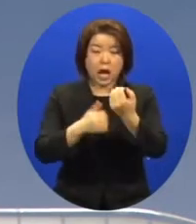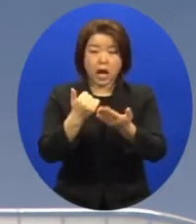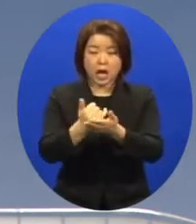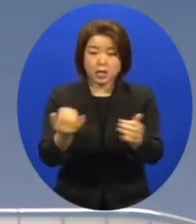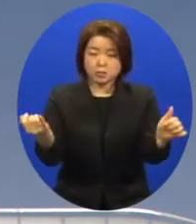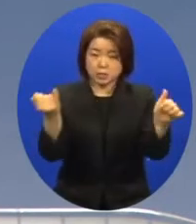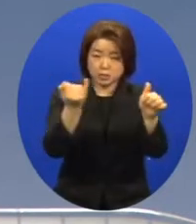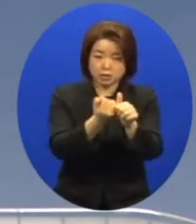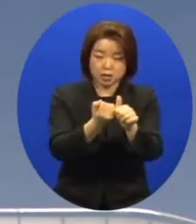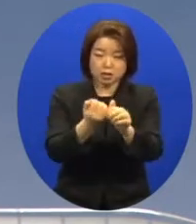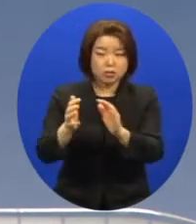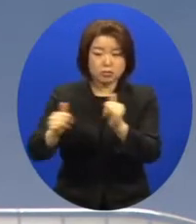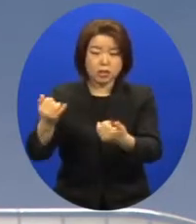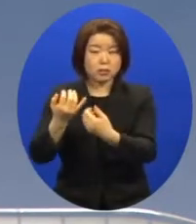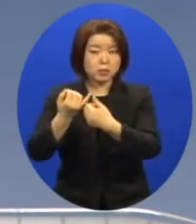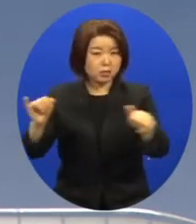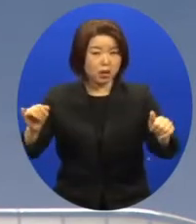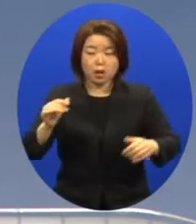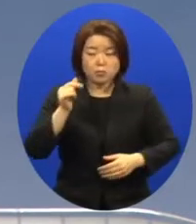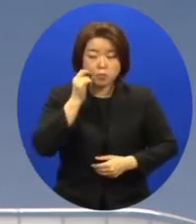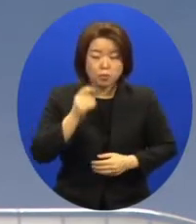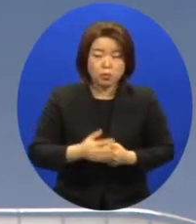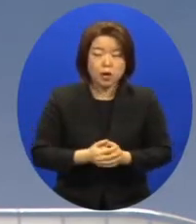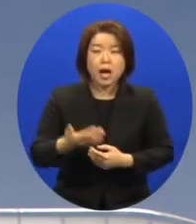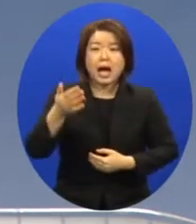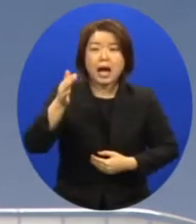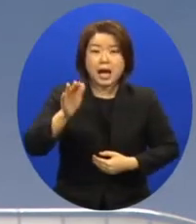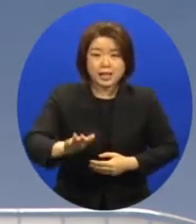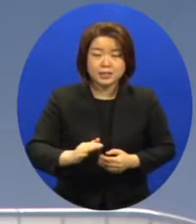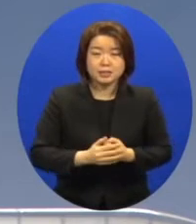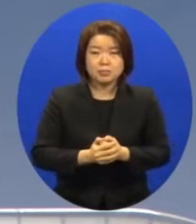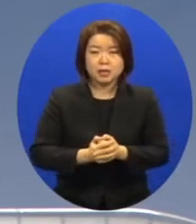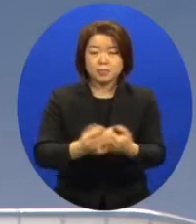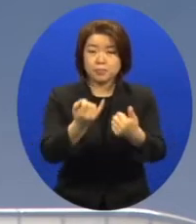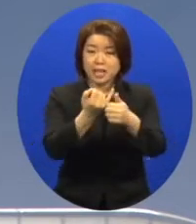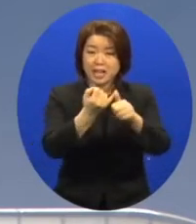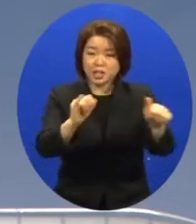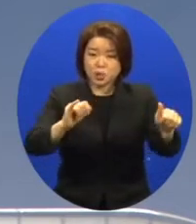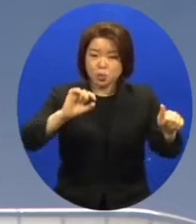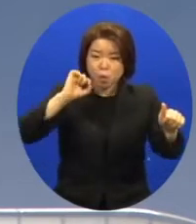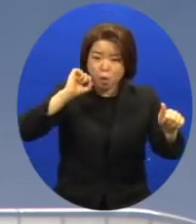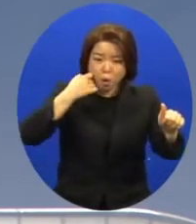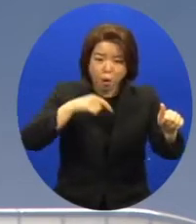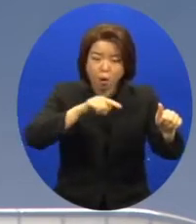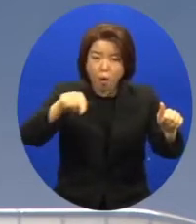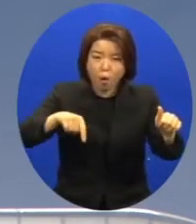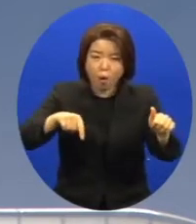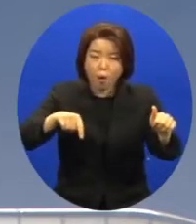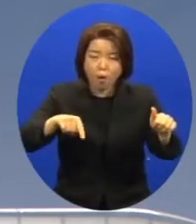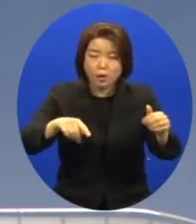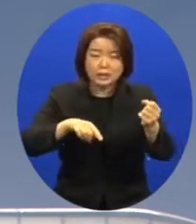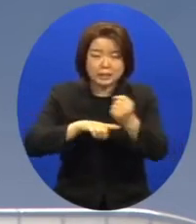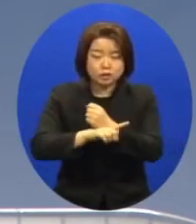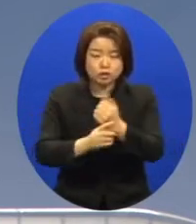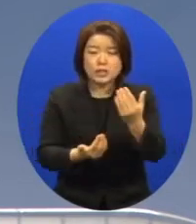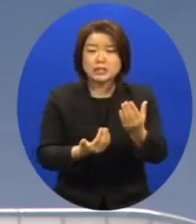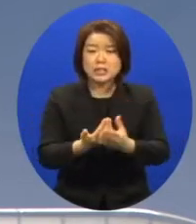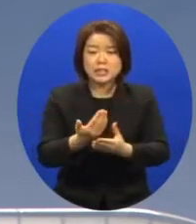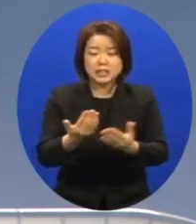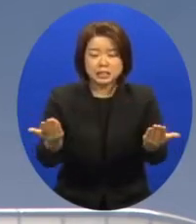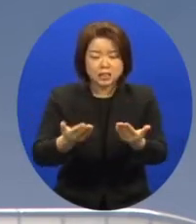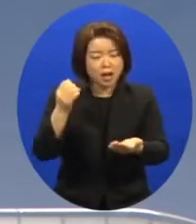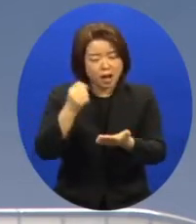나누지 못할 것입니다 그러나 이온 할 수밖에 없는 사정이 생기는 것도 또 참 안타까운